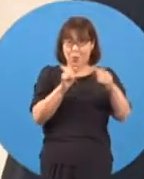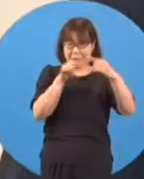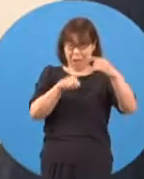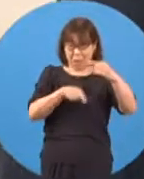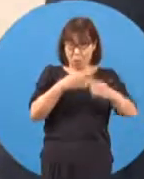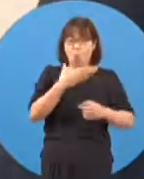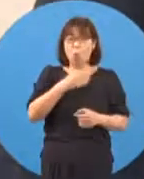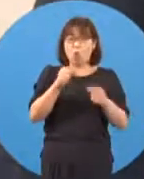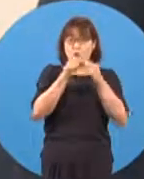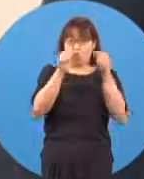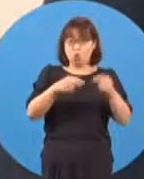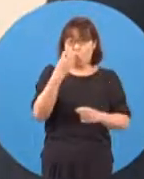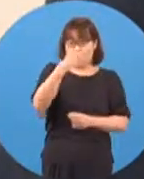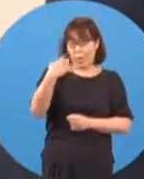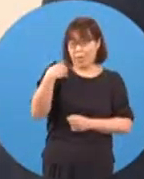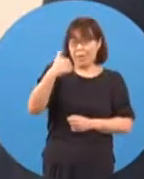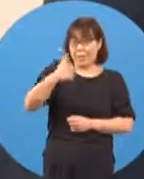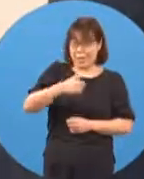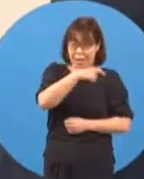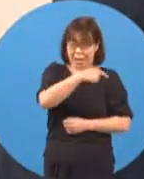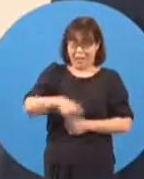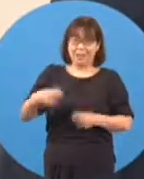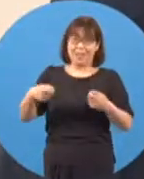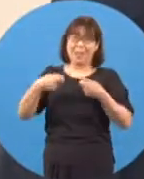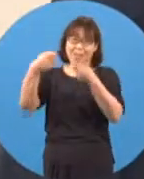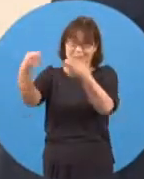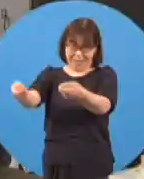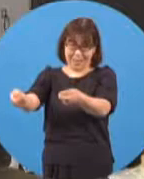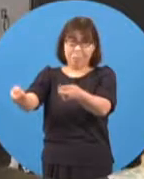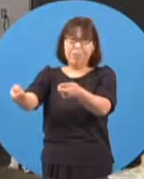岡哲審議官からたすきがかけられました。